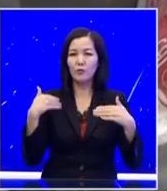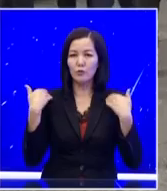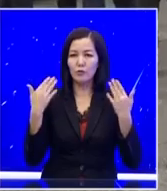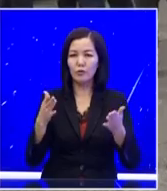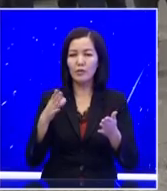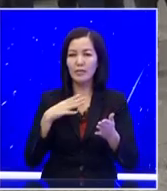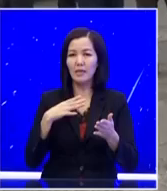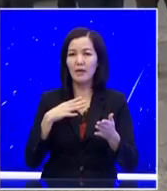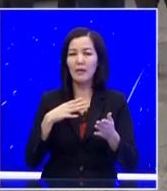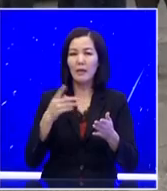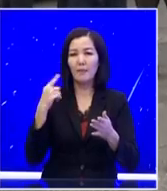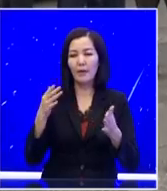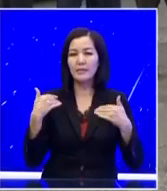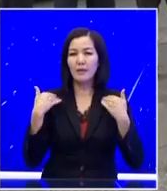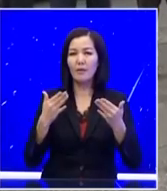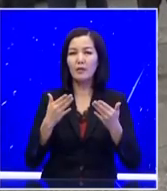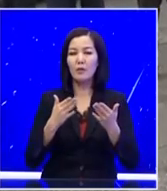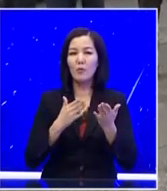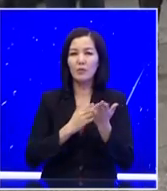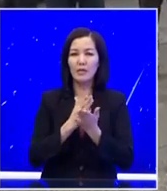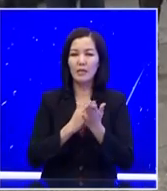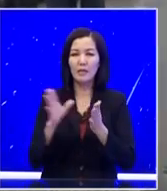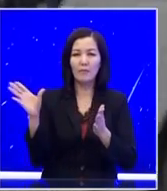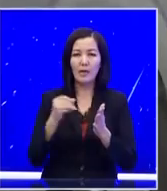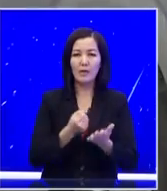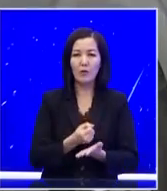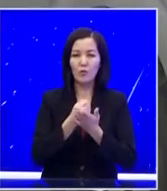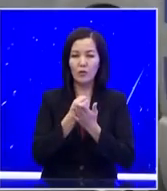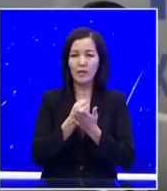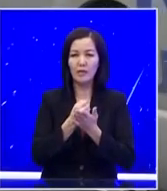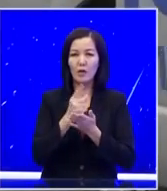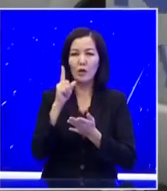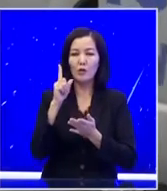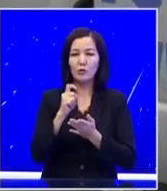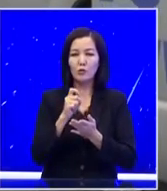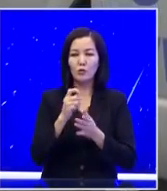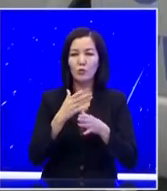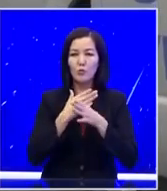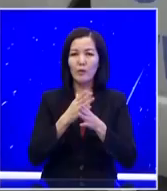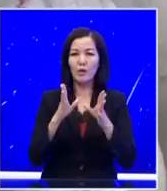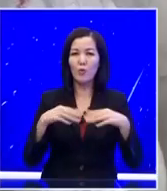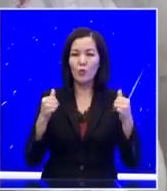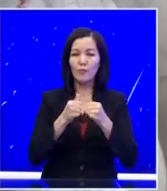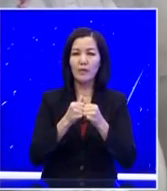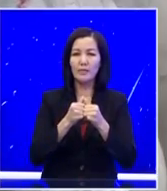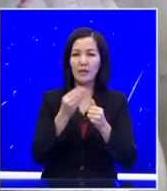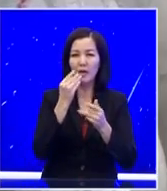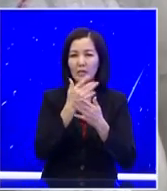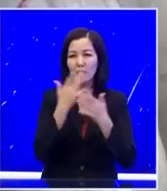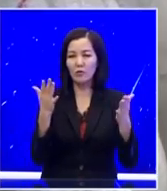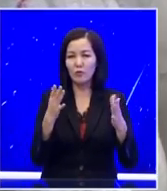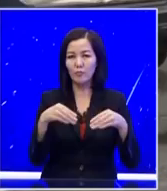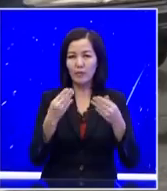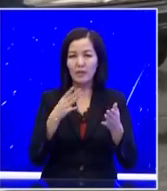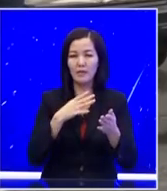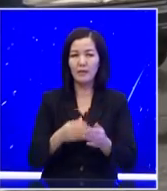тастаған. Бастаманы өңірлік сала мамандары бір кісідей қолдады. Нәтижесінде 100-ге жуық көмекке мұқтаж отбасына азық-түлік қоры